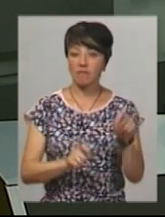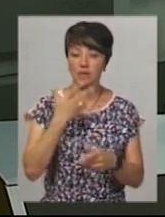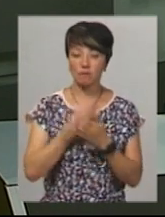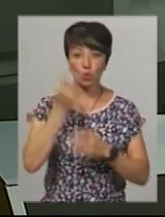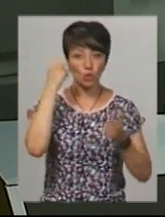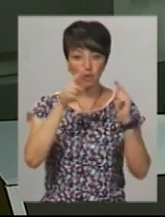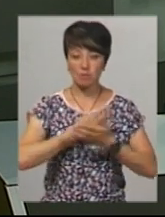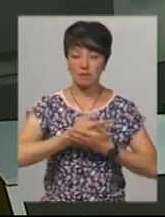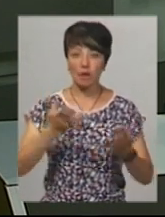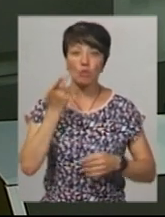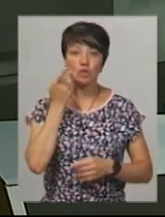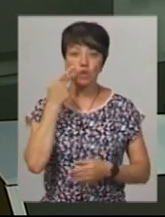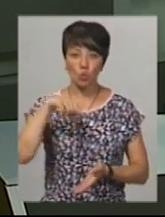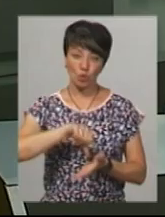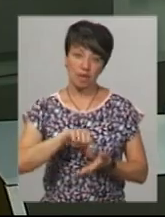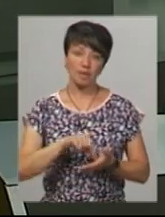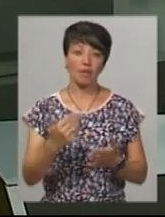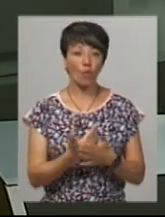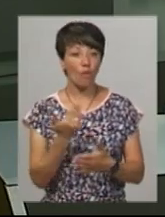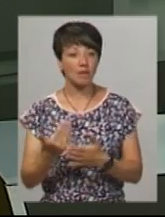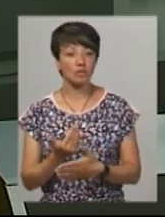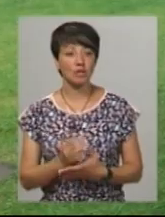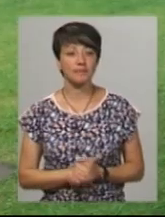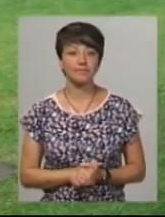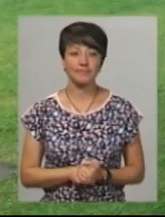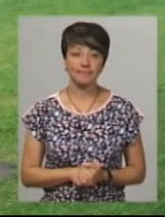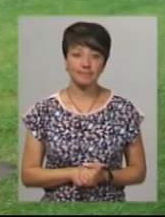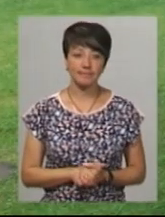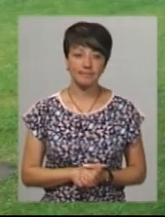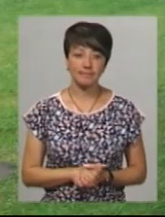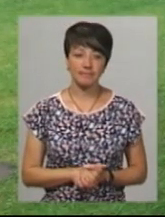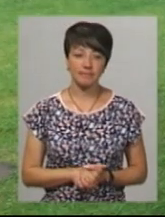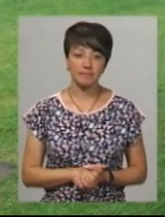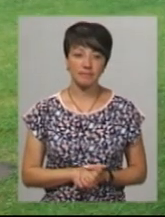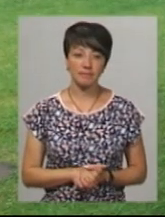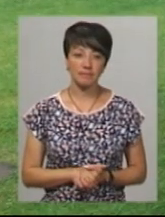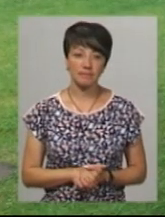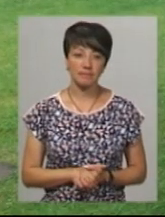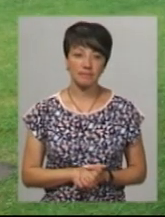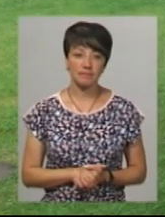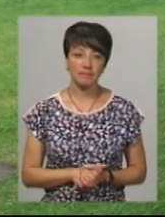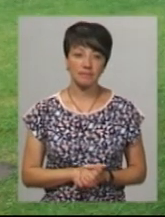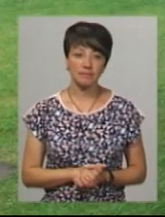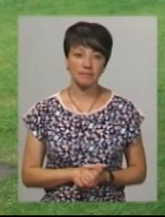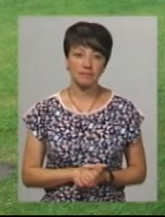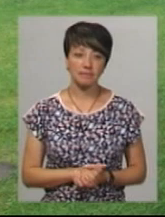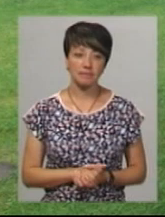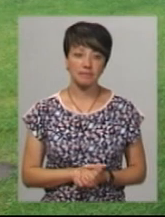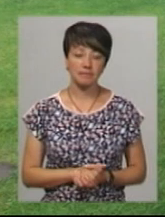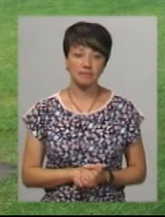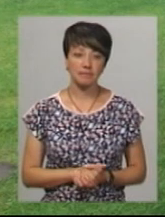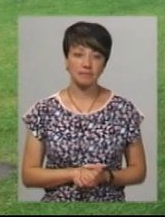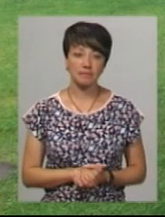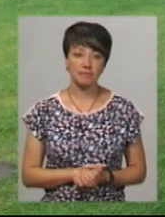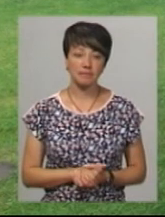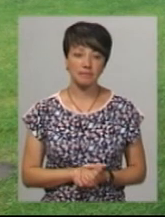творчість представляли постійні учасники і новачки. Дуже дякую, що зважаючи на таку спеку, ви сьогодні сидите і нам голосно